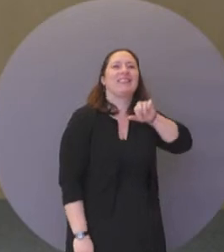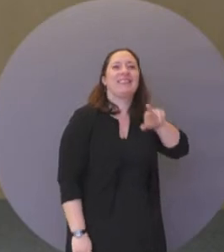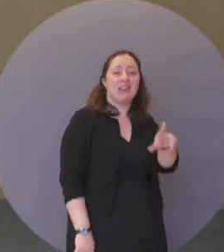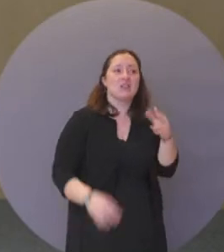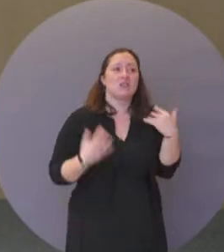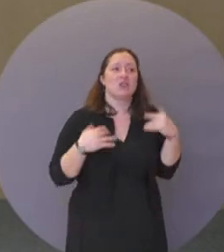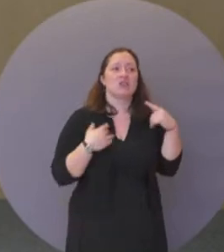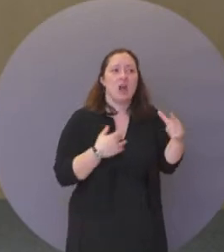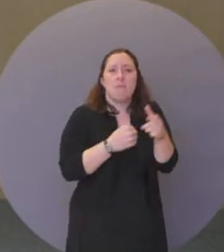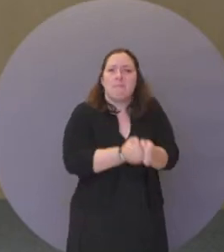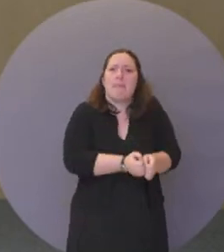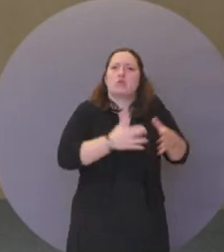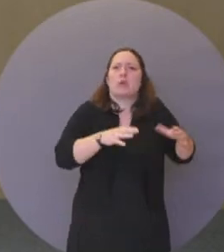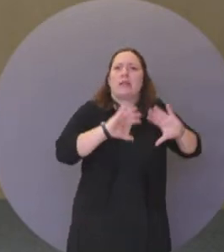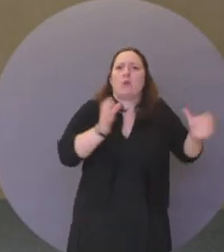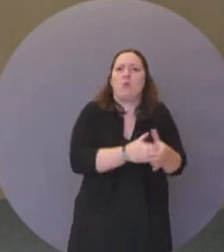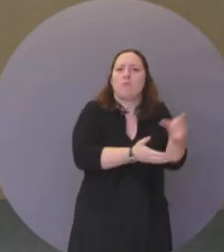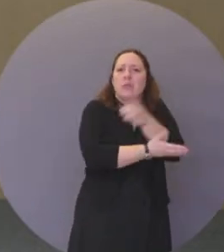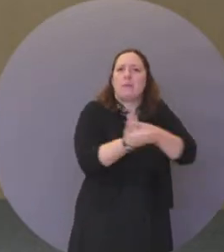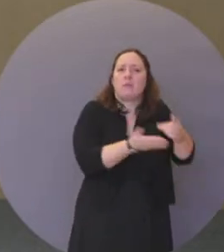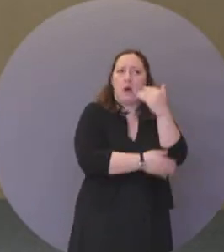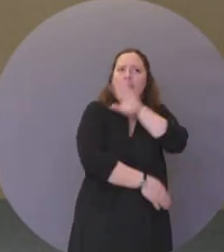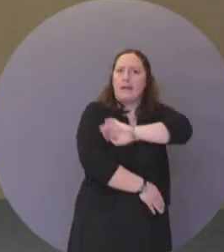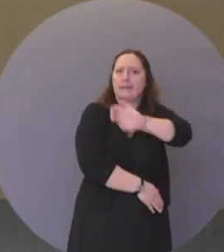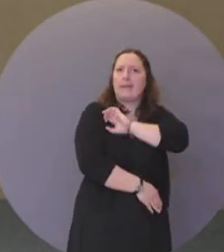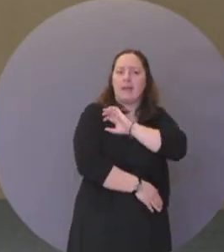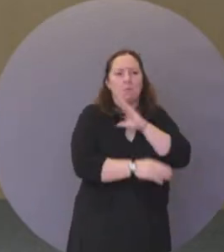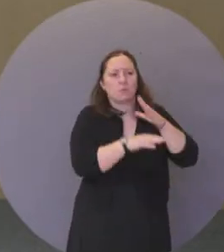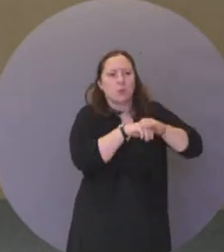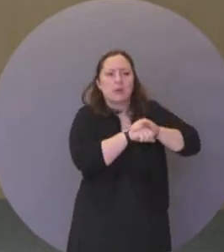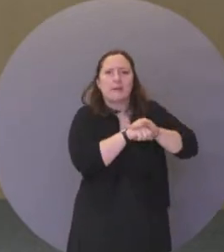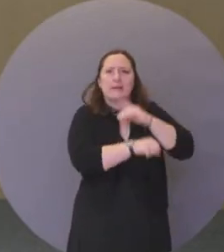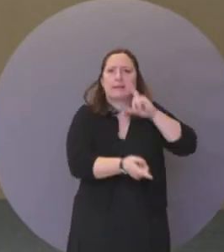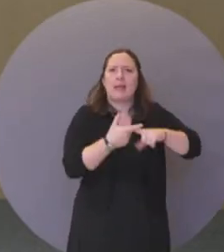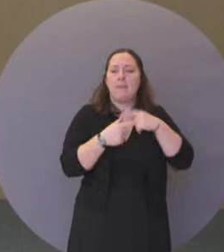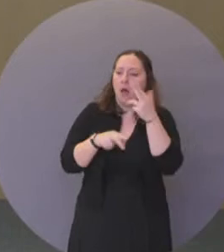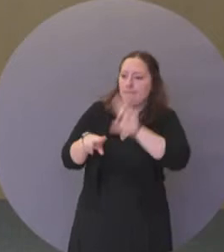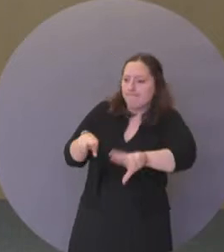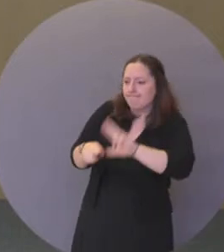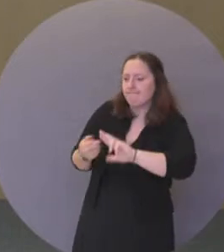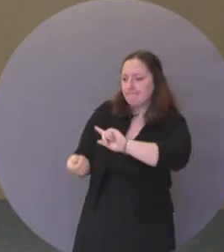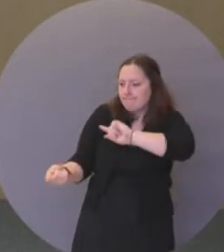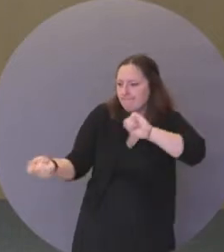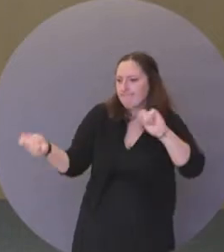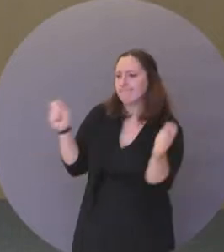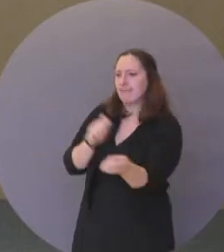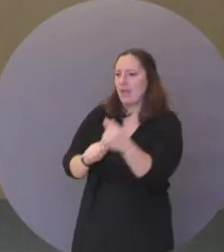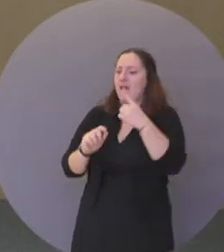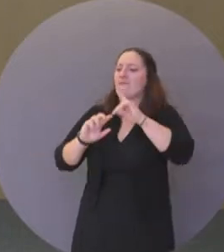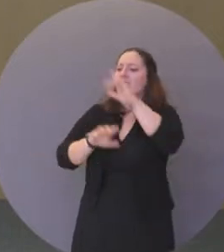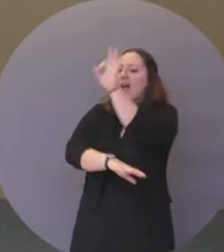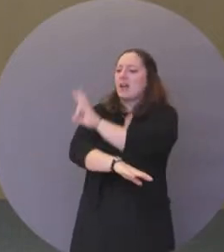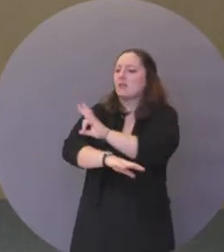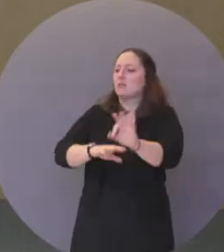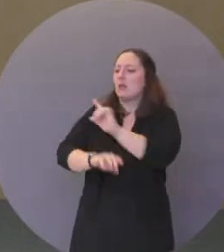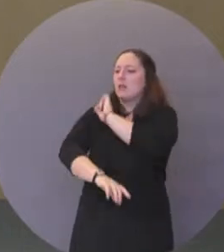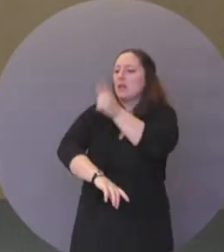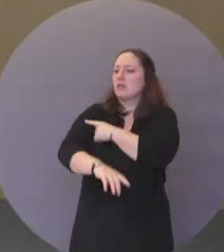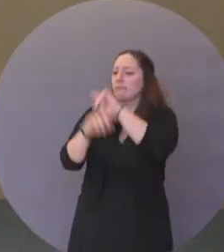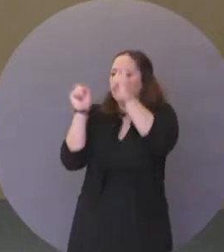majorité en matière de rénovation énergétique de l'habitat pour le confort et pour réduire les factures énergétiques des habitants de la